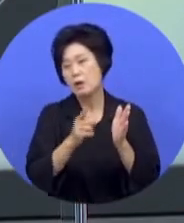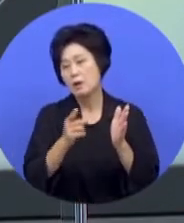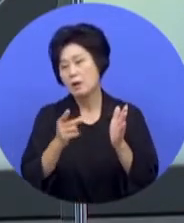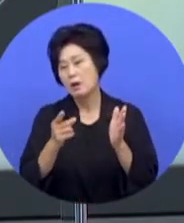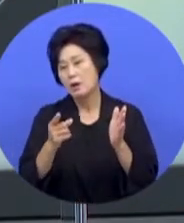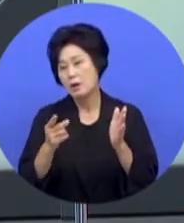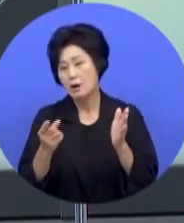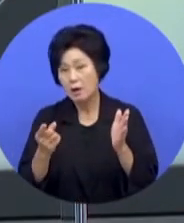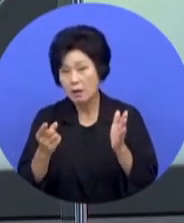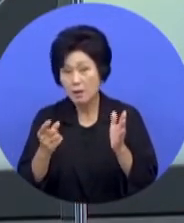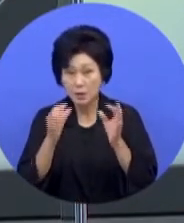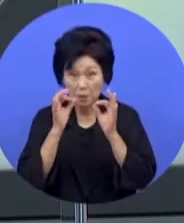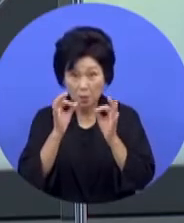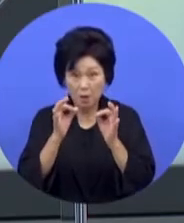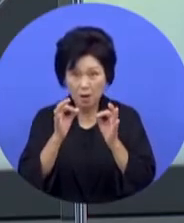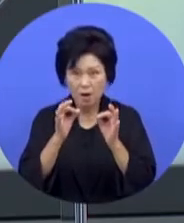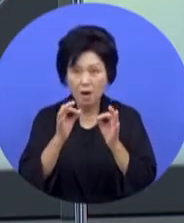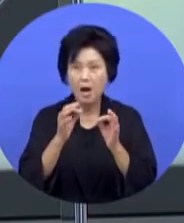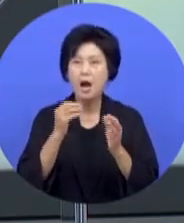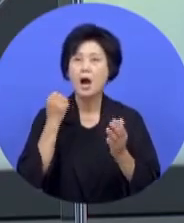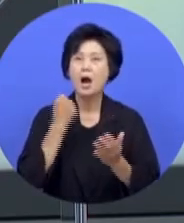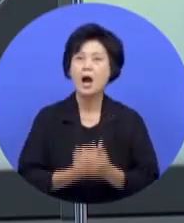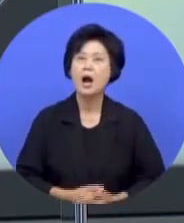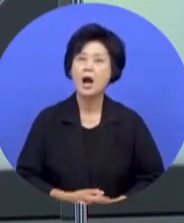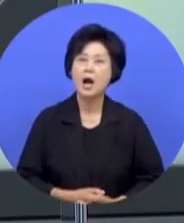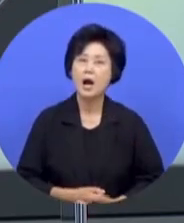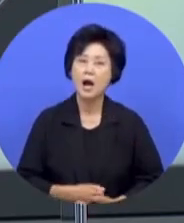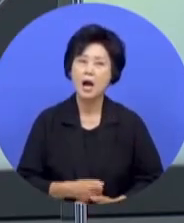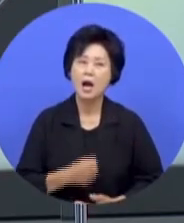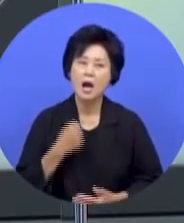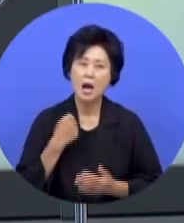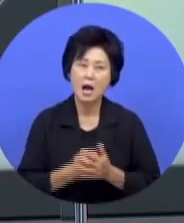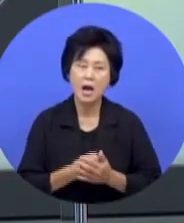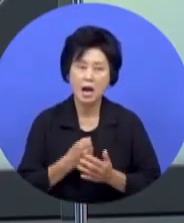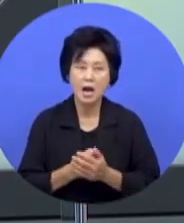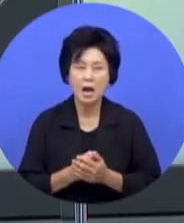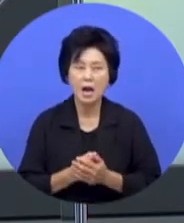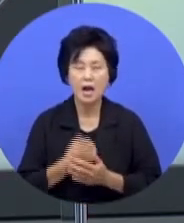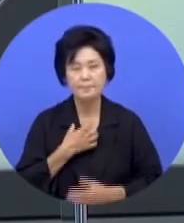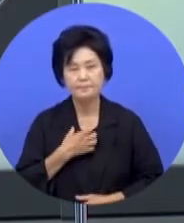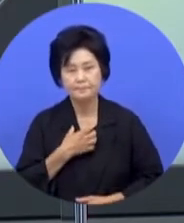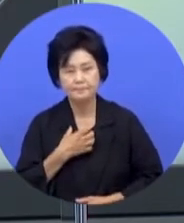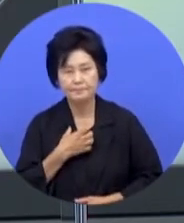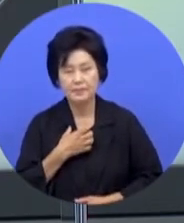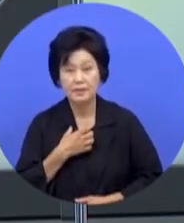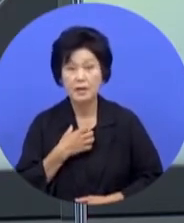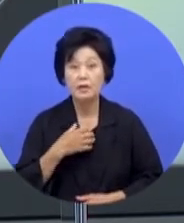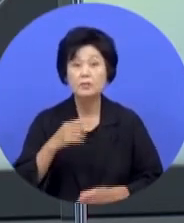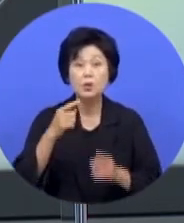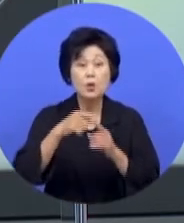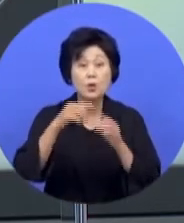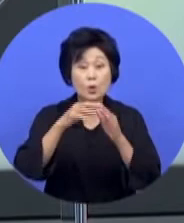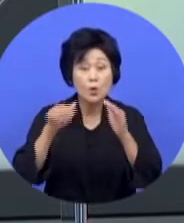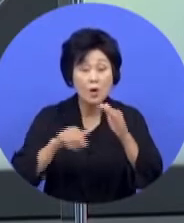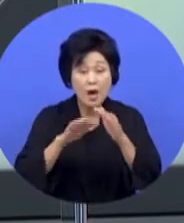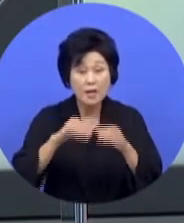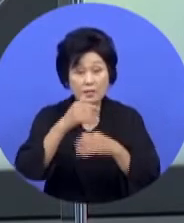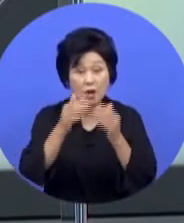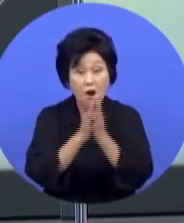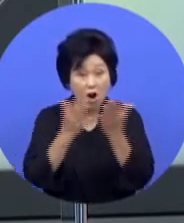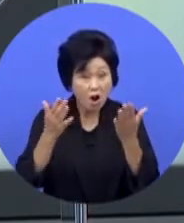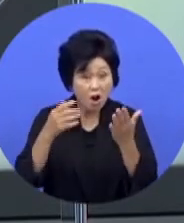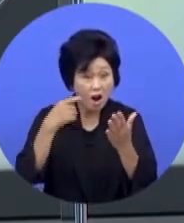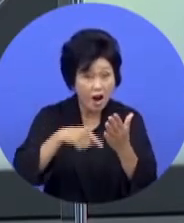안 되겠다. 이제 우리 아이들 특별히 이제 교회에서 교육하는 것은 성경 교육이 그저만 기껏해야